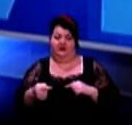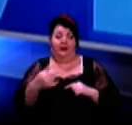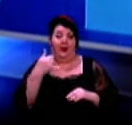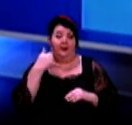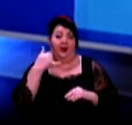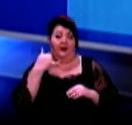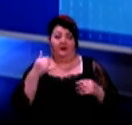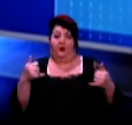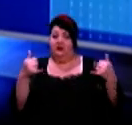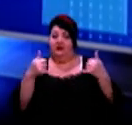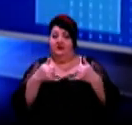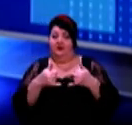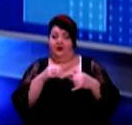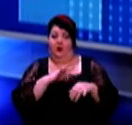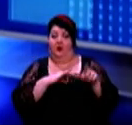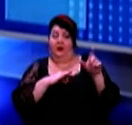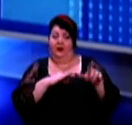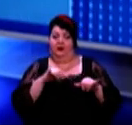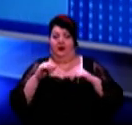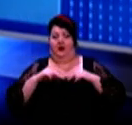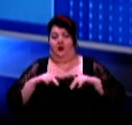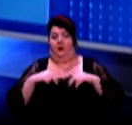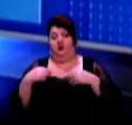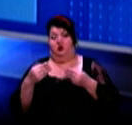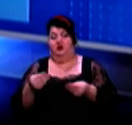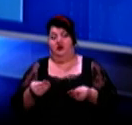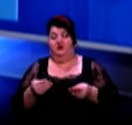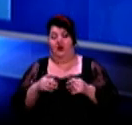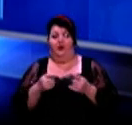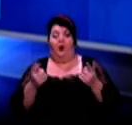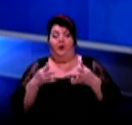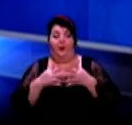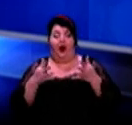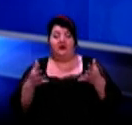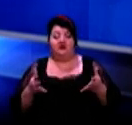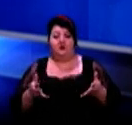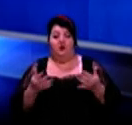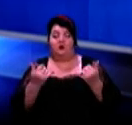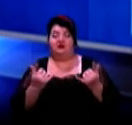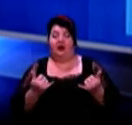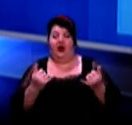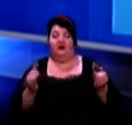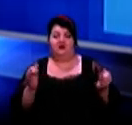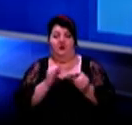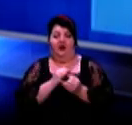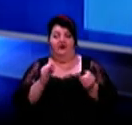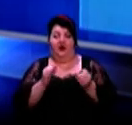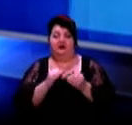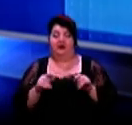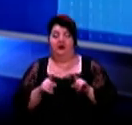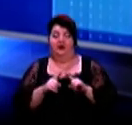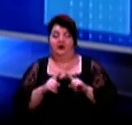дзвінки як клієнтам, так і роботодавцям. По максимуму зараз співбесіда також от